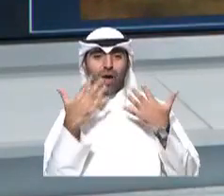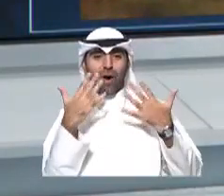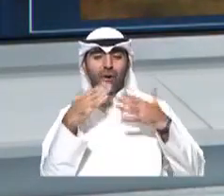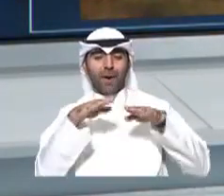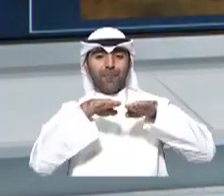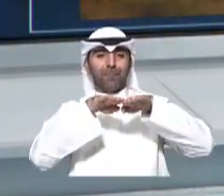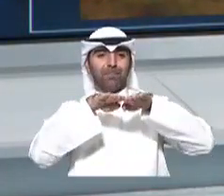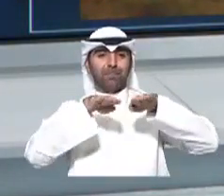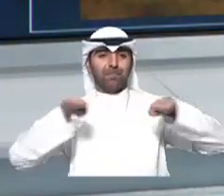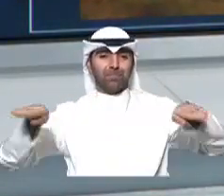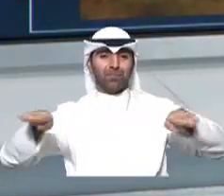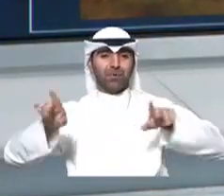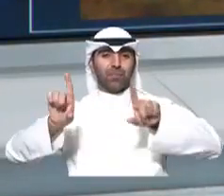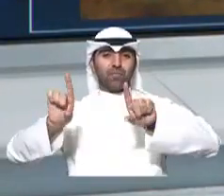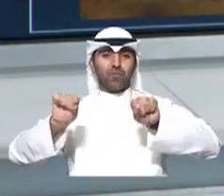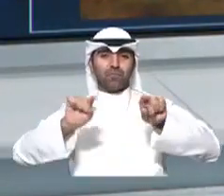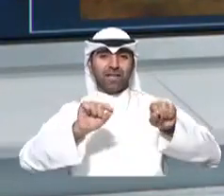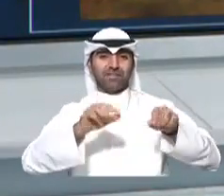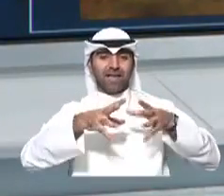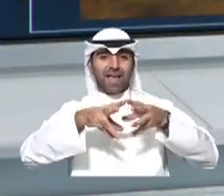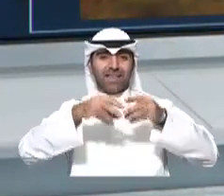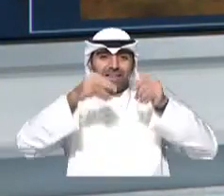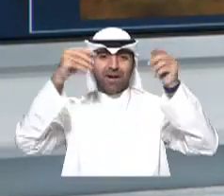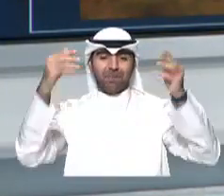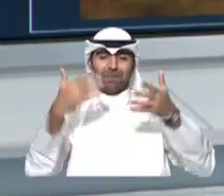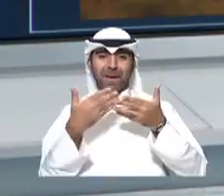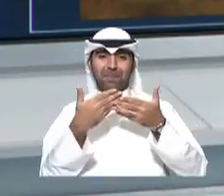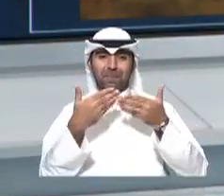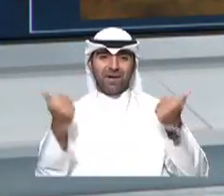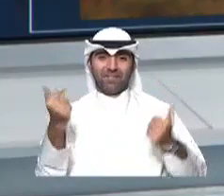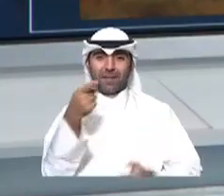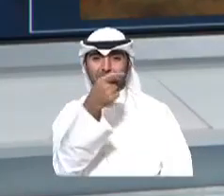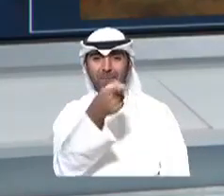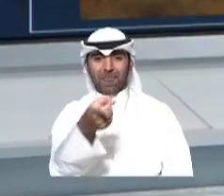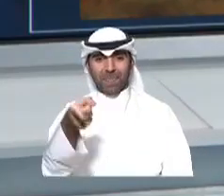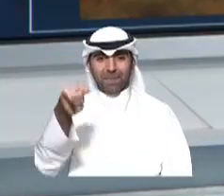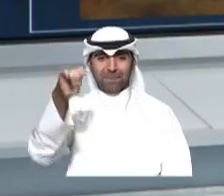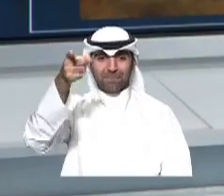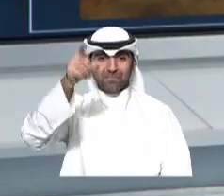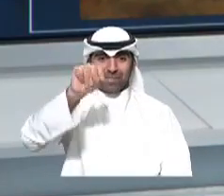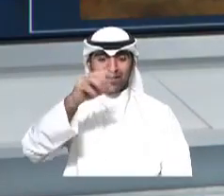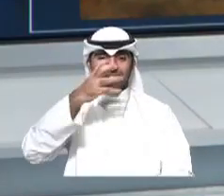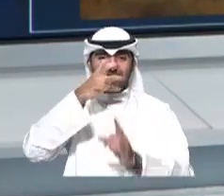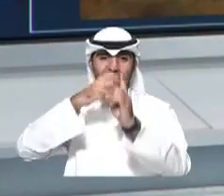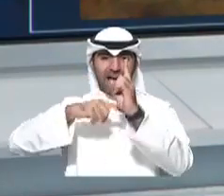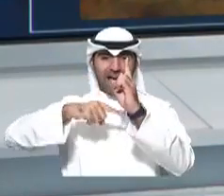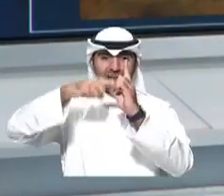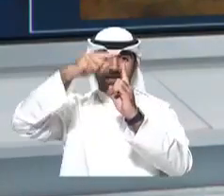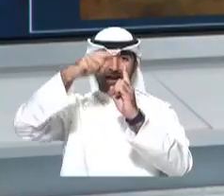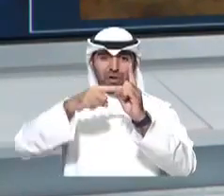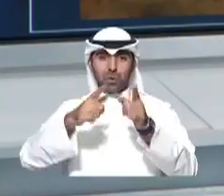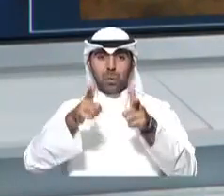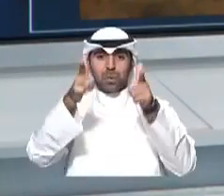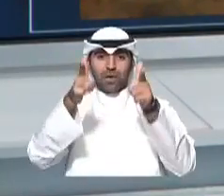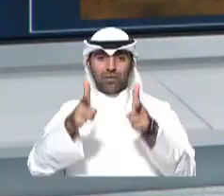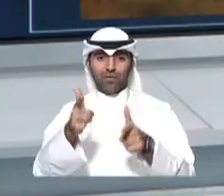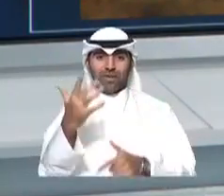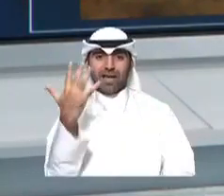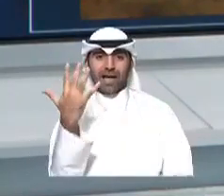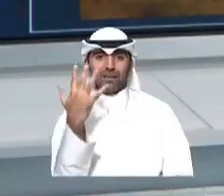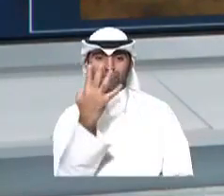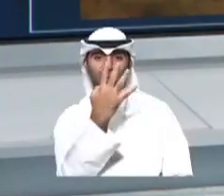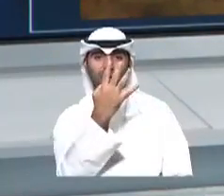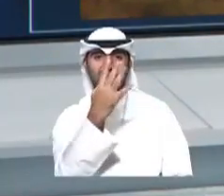الرياح الشمالية الغربية متوقع أن تصل أو تتفاوت درجات الحرارة العظمى ما بين 45 درجة مئوية في المناطق الغربية من دولة